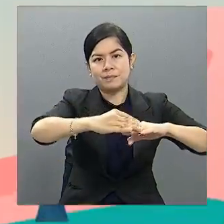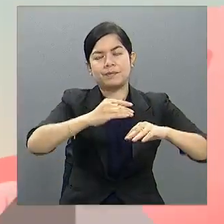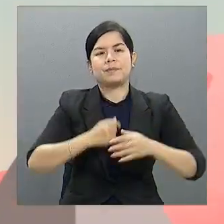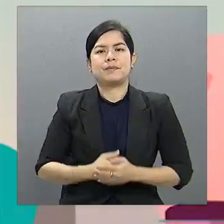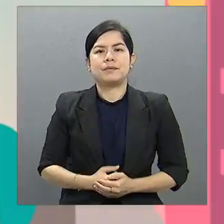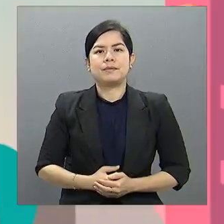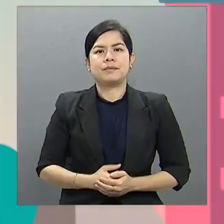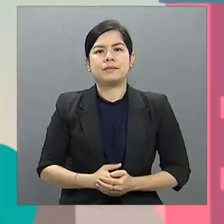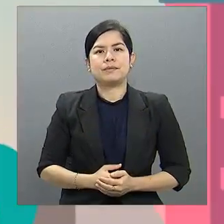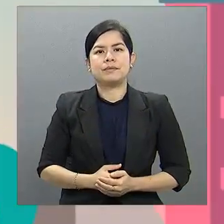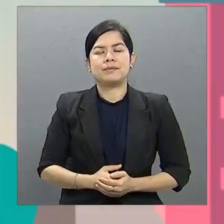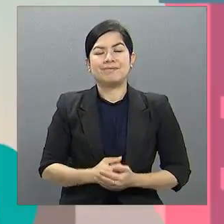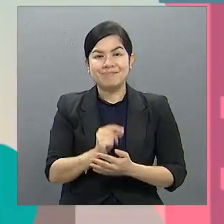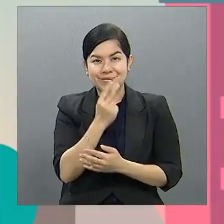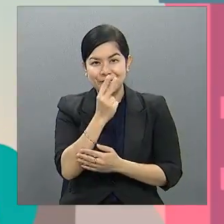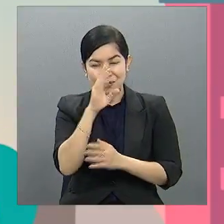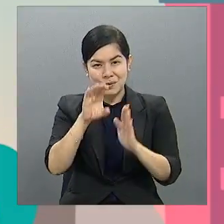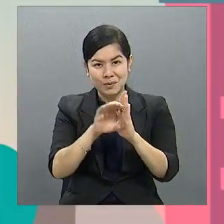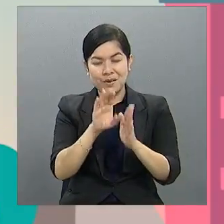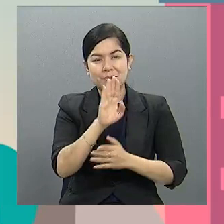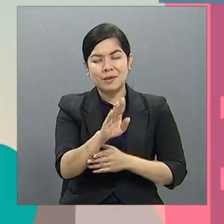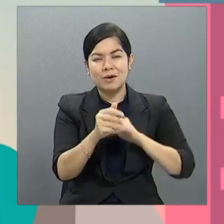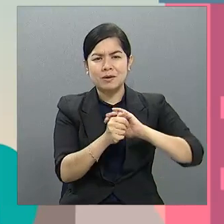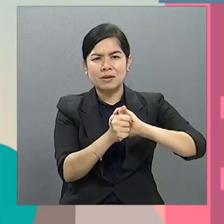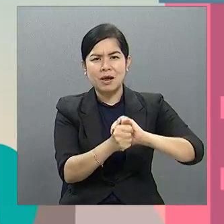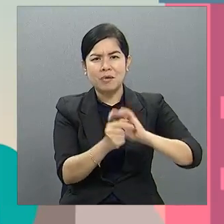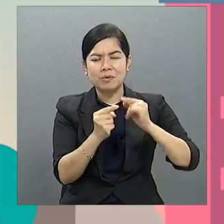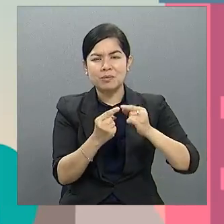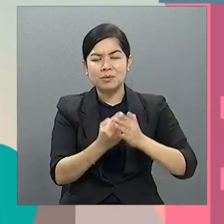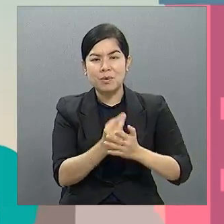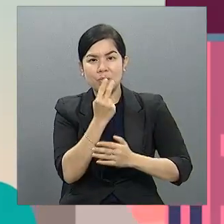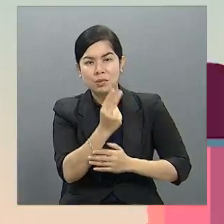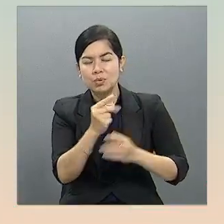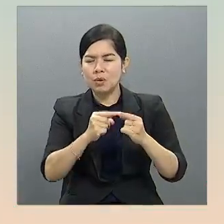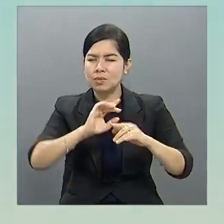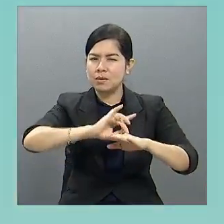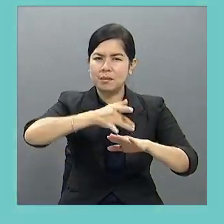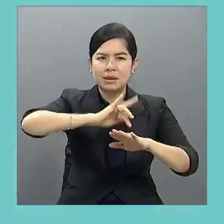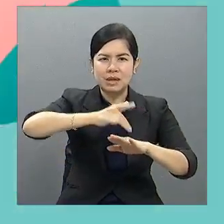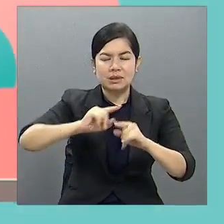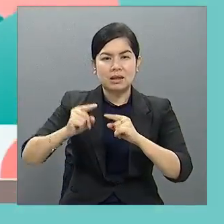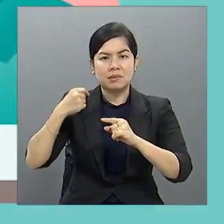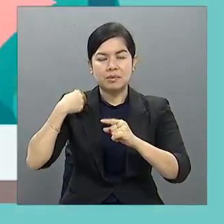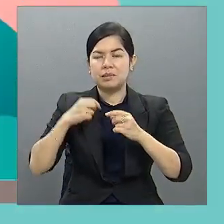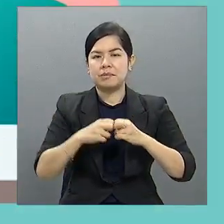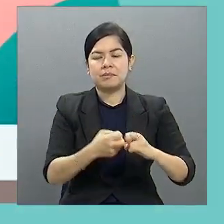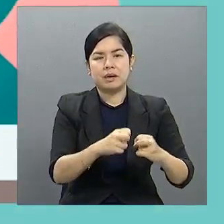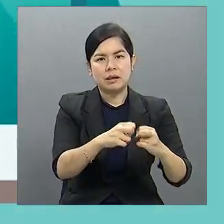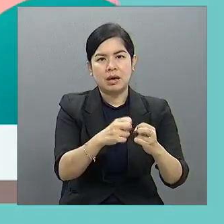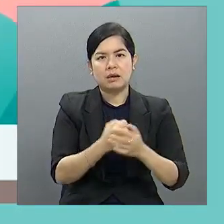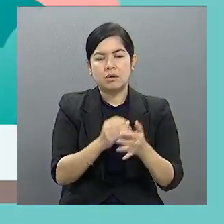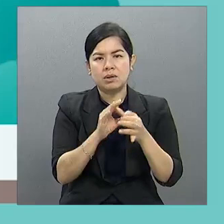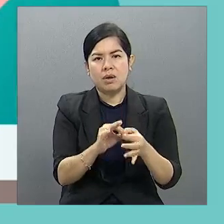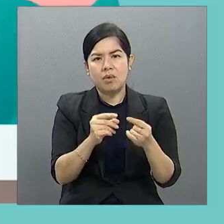แหมคุณผู้ชมครับเห็นภาพเมื่อสักครู่นี้แล้วนะครับที่สัตว์น้ำสัตว์ทะเลนั้นได้รับผลกระทบจากขยะฝีมือของพวกเราเพื่อเป็นการร่วมกันดูแ